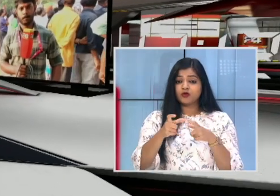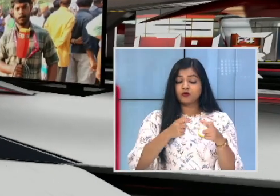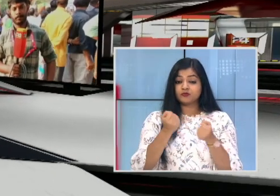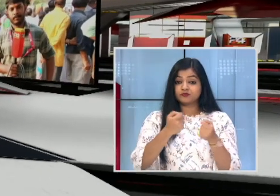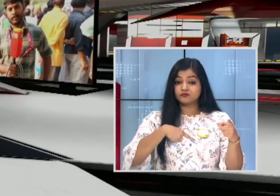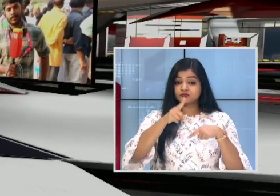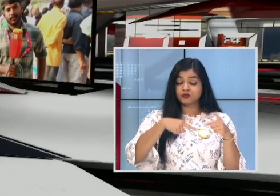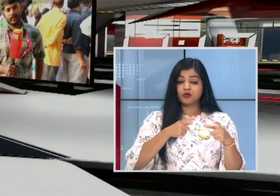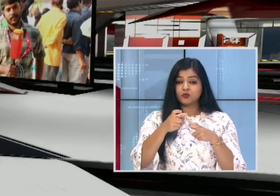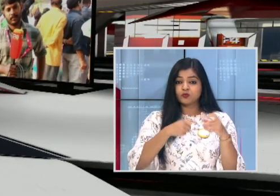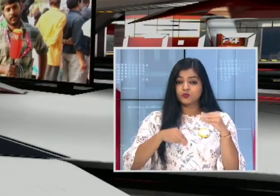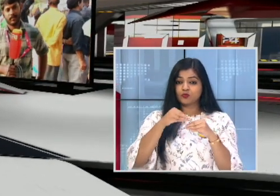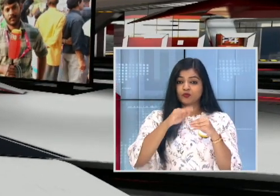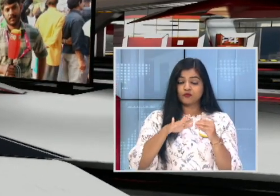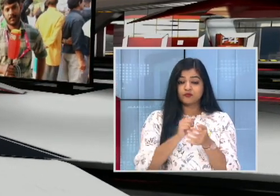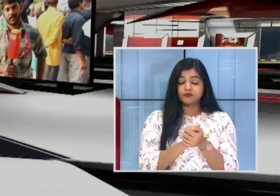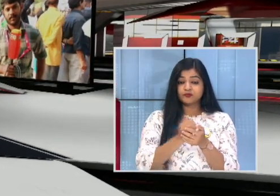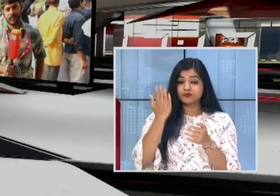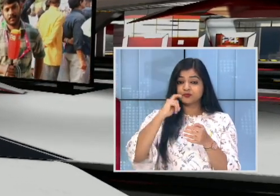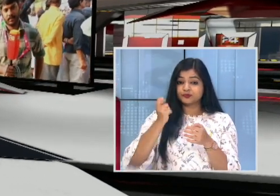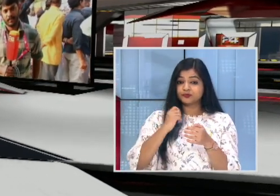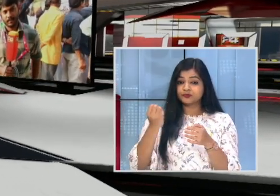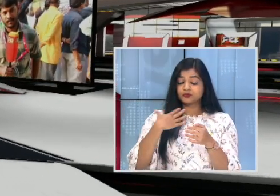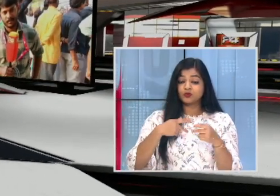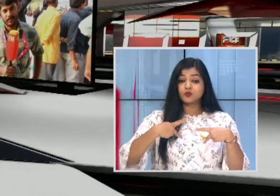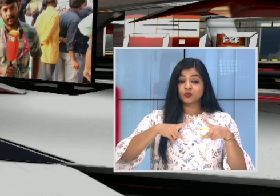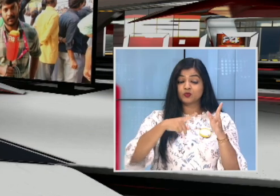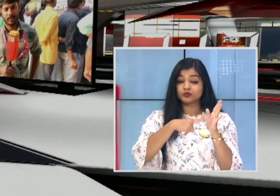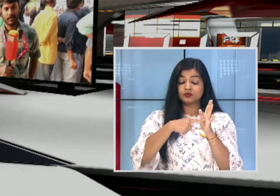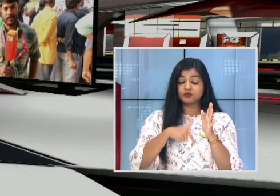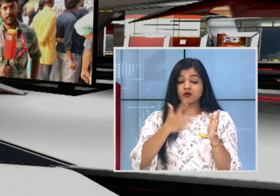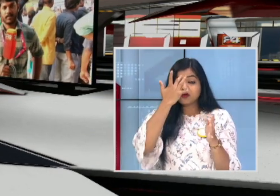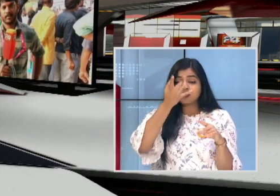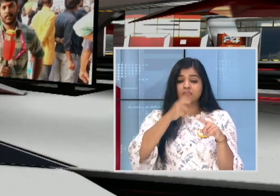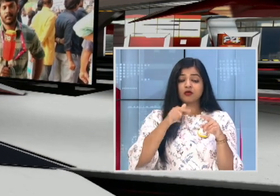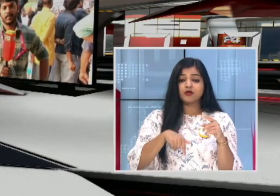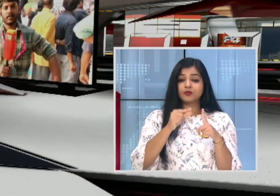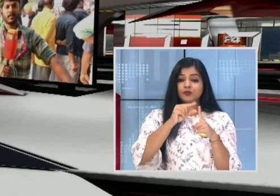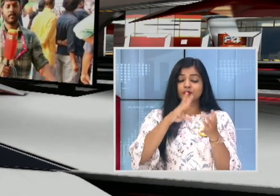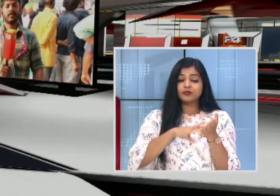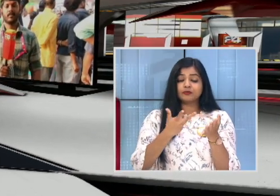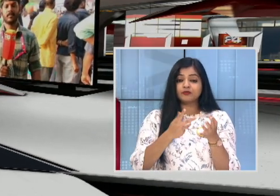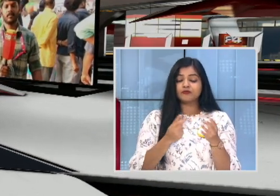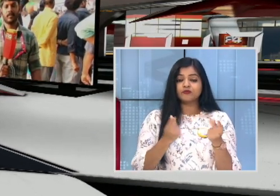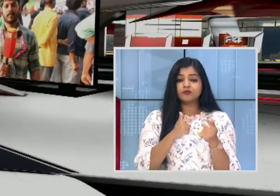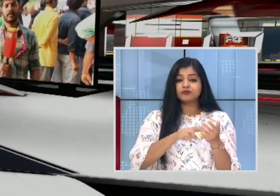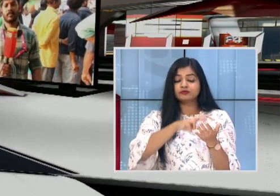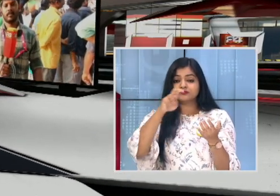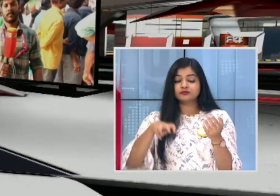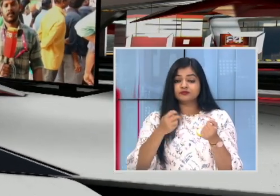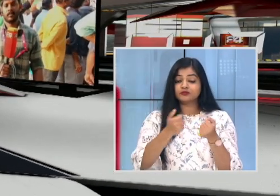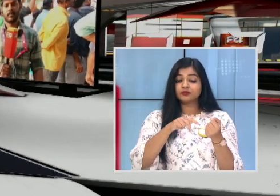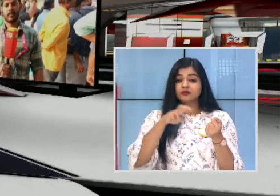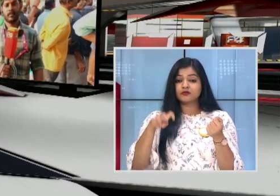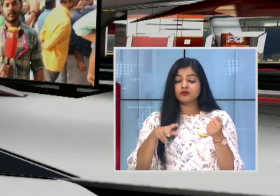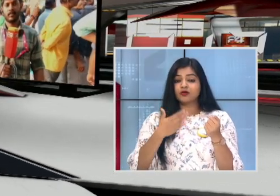നിയന്ത്രണങ്ങൾ ഏർപ്പെടുത്തിയിട്ടുണ്ട്. നമുക്കറിയാം, വിജയകുമാർ നേരത്തെ പറയുകയായിരുന്നു, റോഡ് ഷോയിലൊക്കെ തന്നെ അപ്രതീക്ഷിതമായി വളരെ പെട്ടെന്ന് തന്നെ ജനങ്ങൾക്കിടയിലേക്ക്